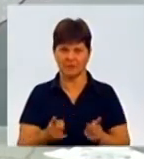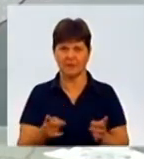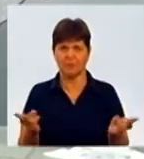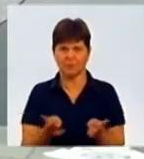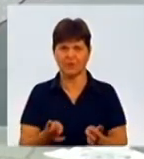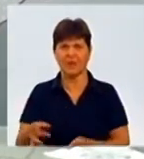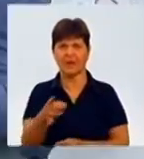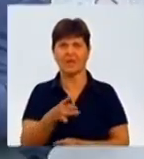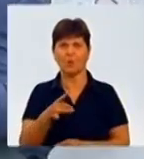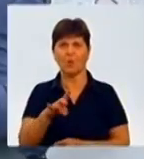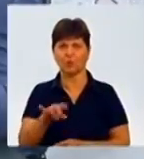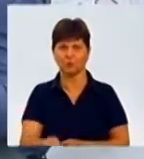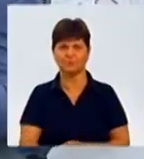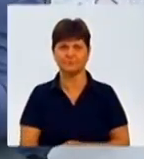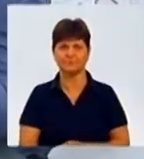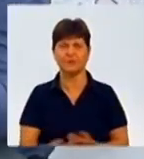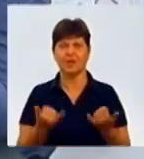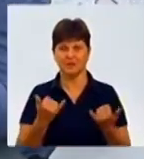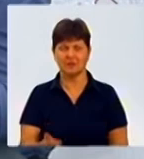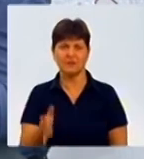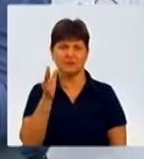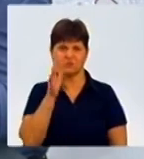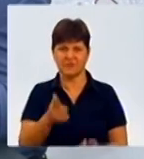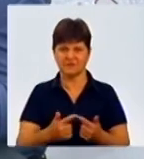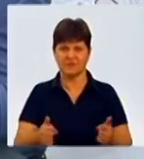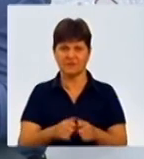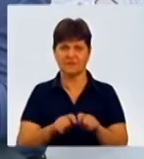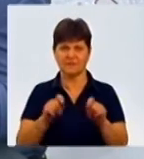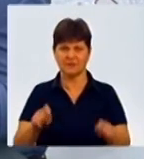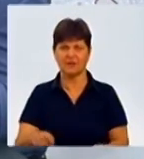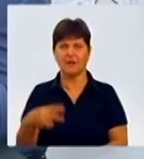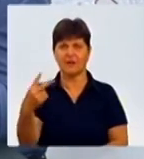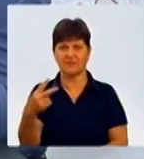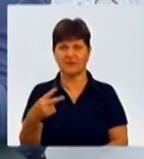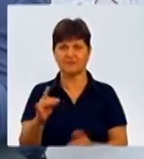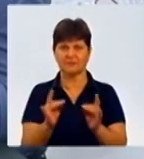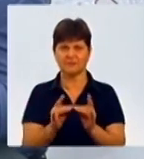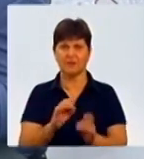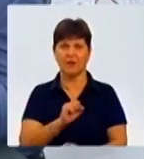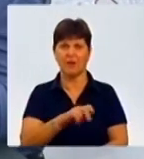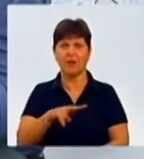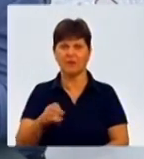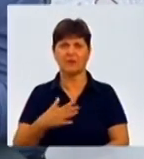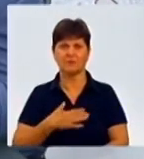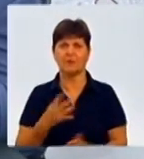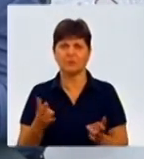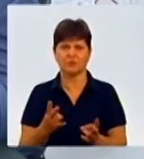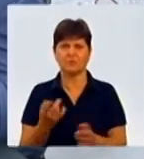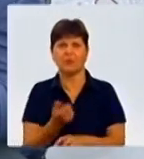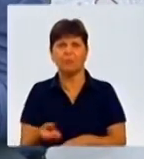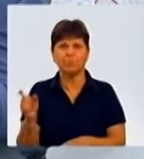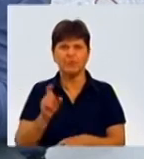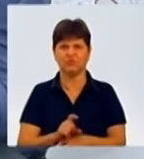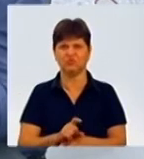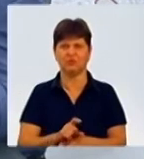регіону? Ну, на даний час у нас відділення відкрито на 20 ліжок, але нам, звичайно, потрібно більше. Тому що